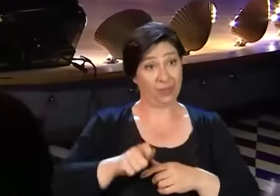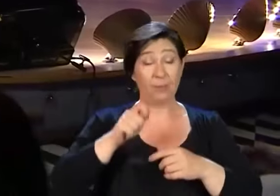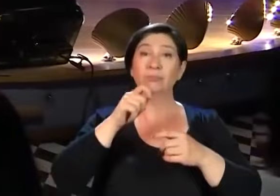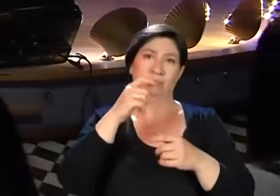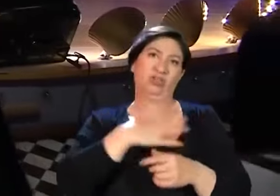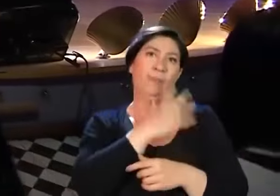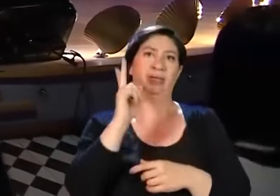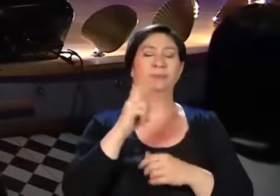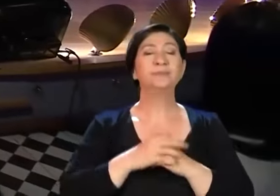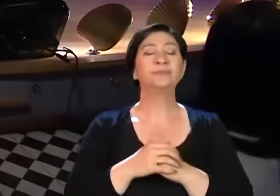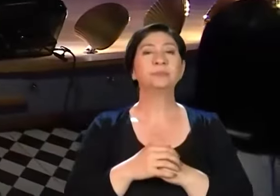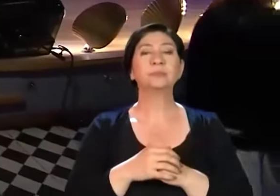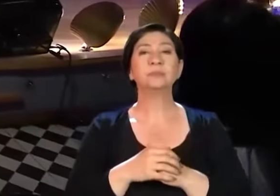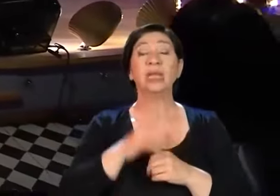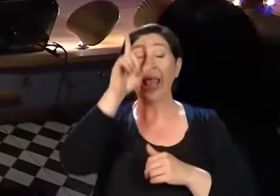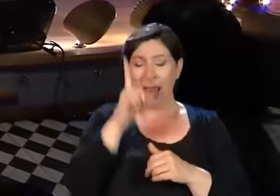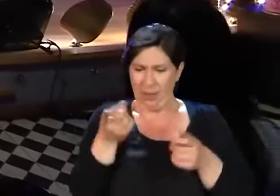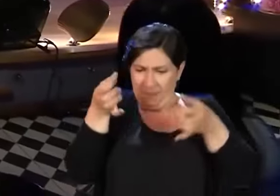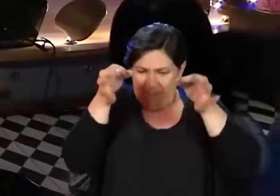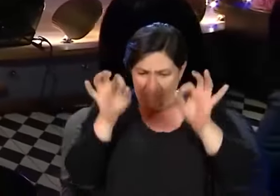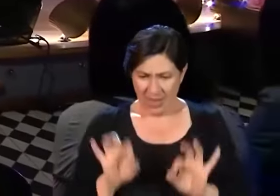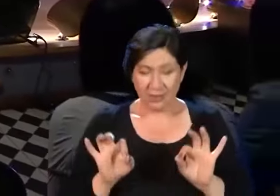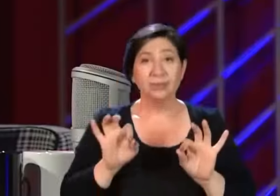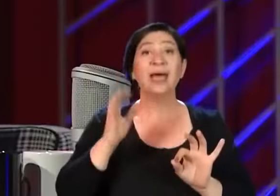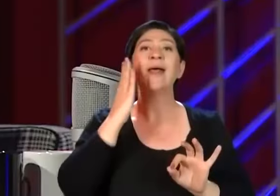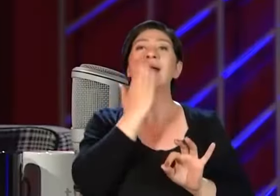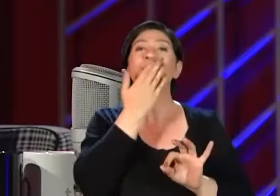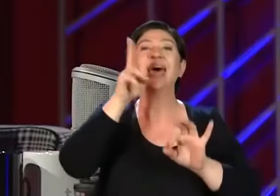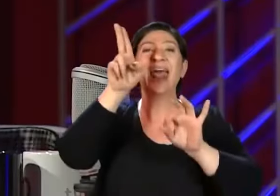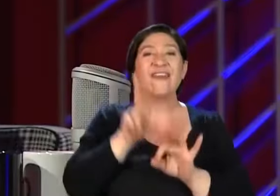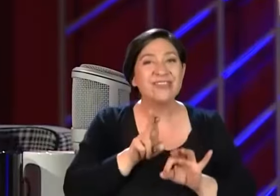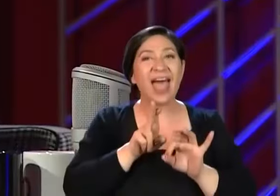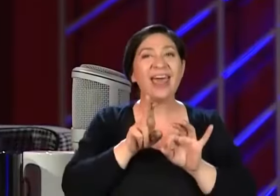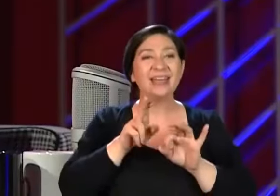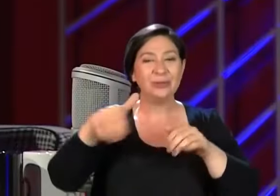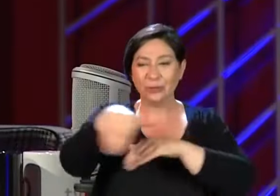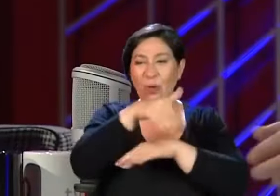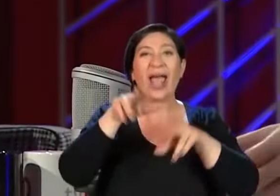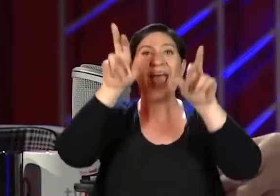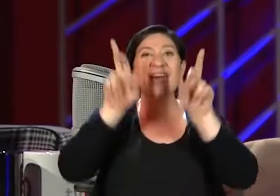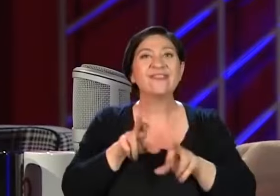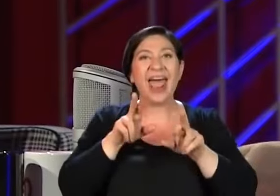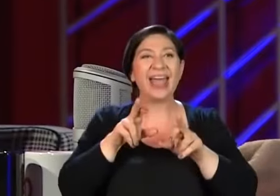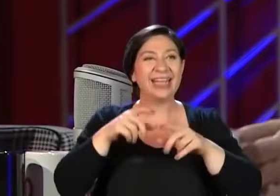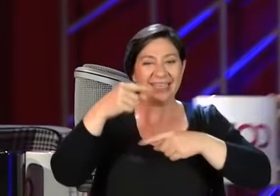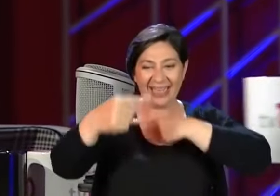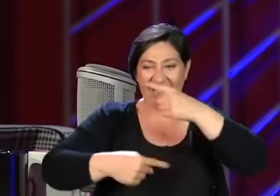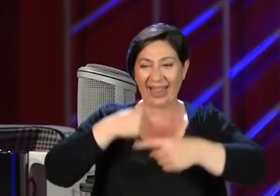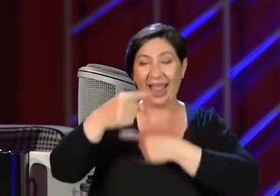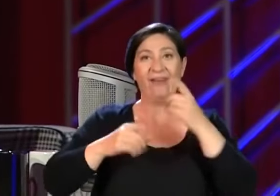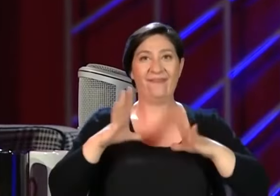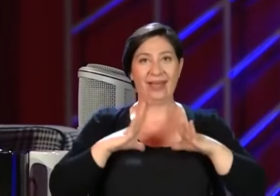ilçe başkanlığı. İlk başladığında işte Ramazan iftarları, hani sokak iftarları falan geleneği